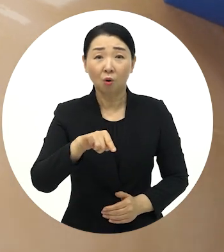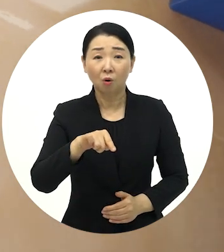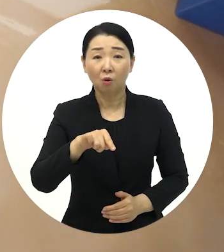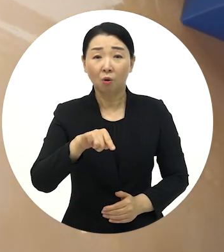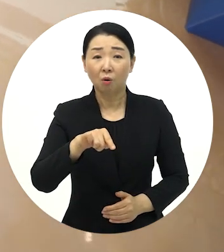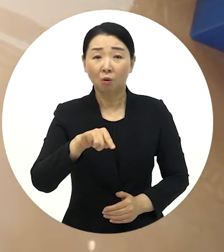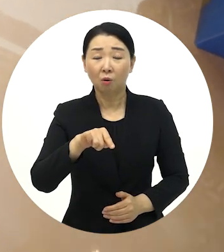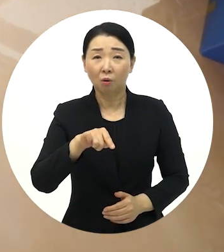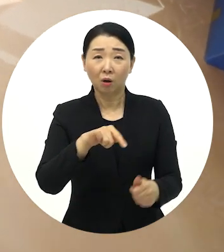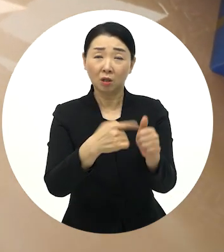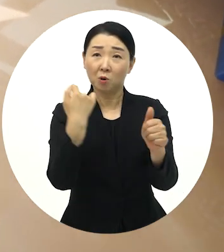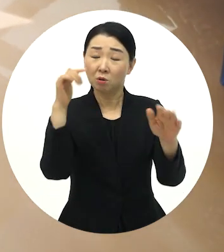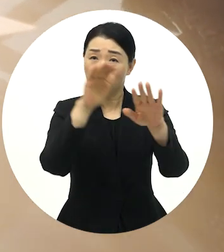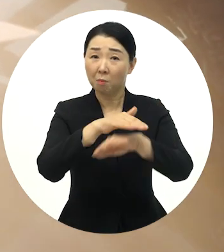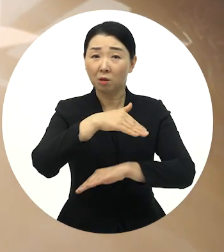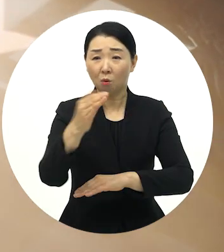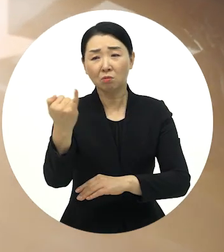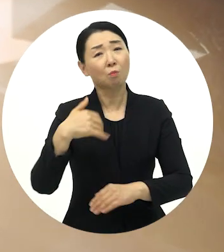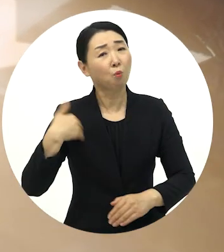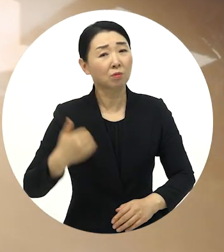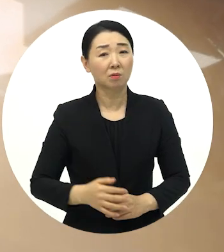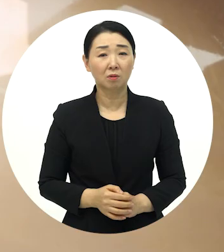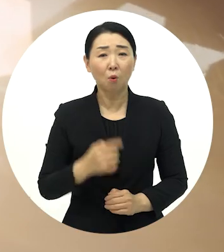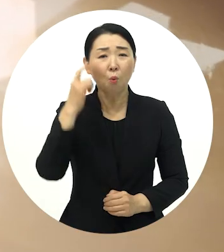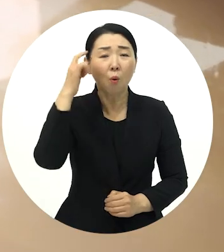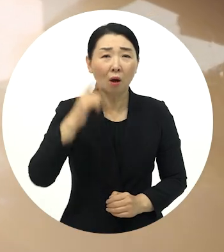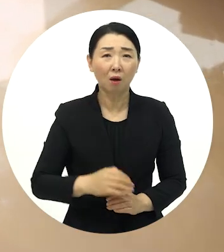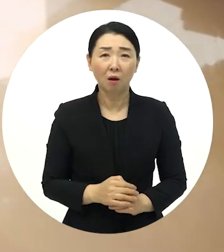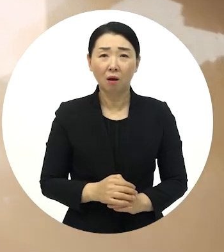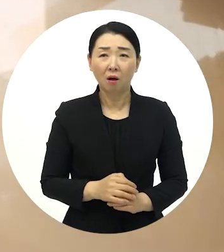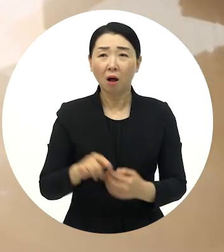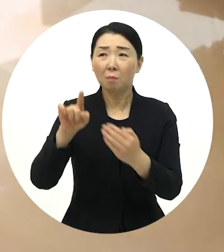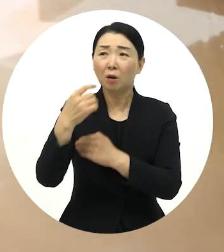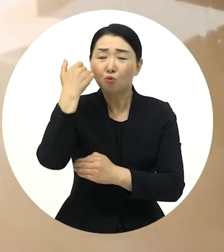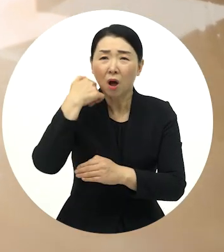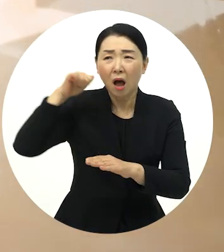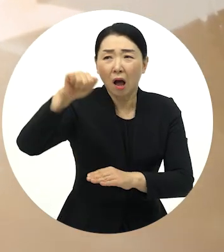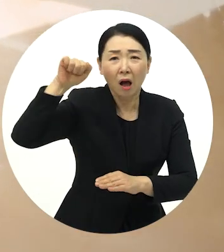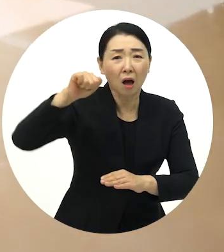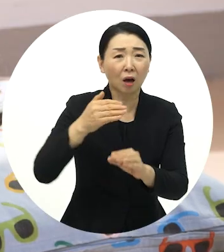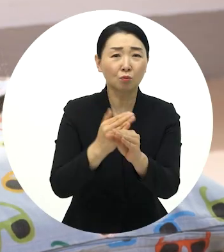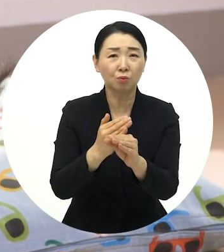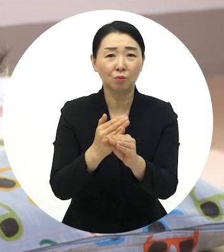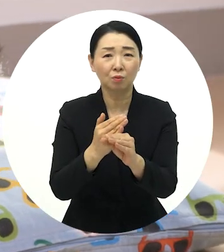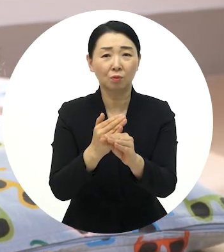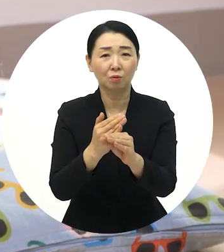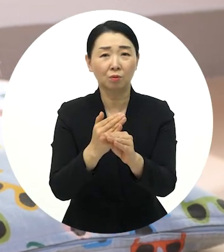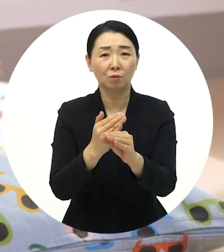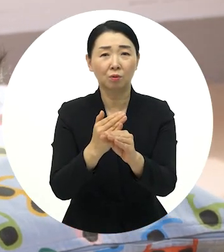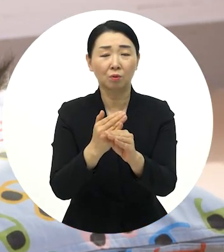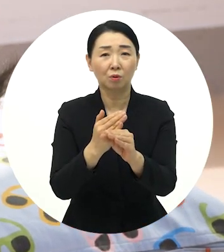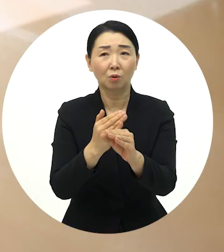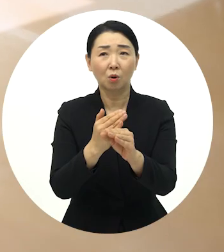아 상우 어제 밤에 나왔고 지은날 모르세요. 아 왜 이래. 아니 밖에 누구 안 나봐.